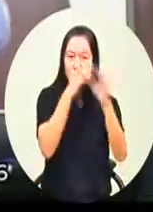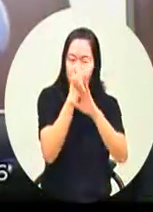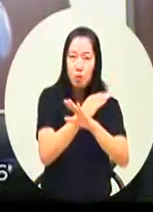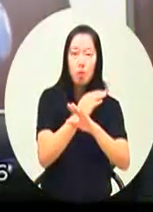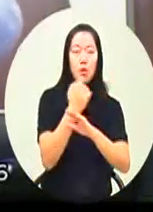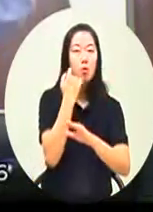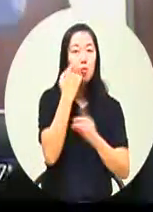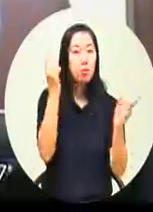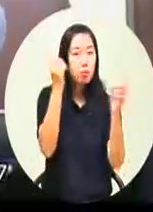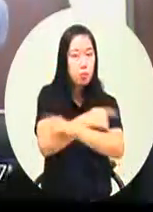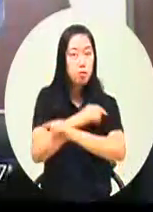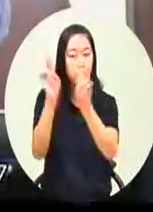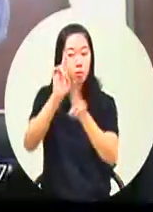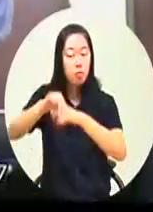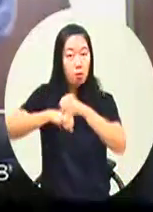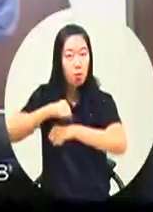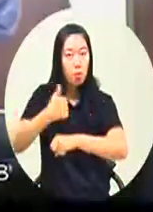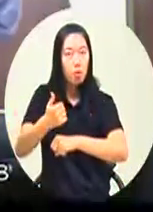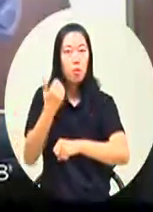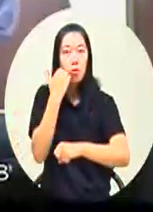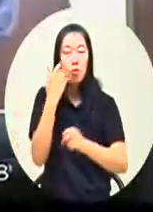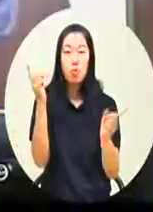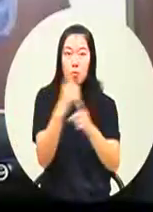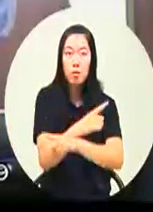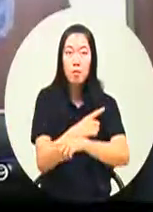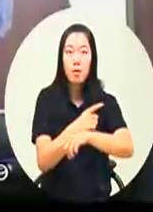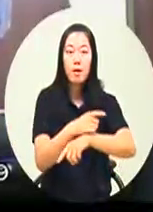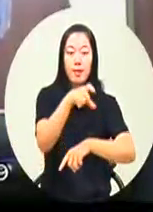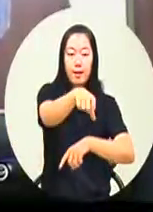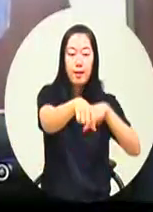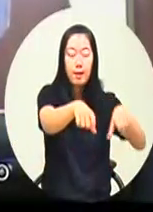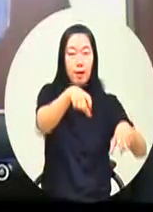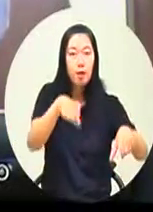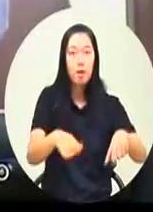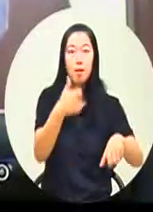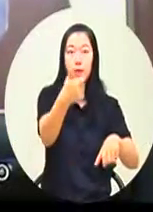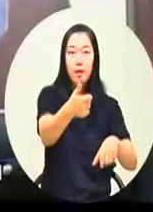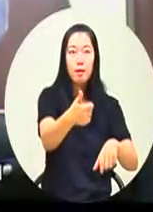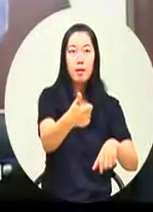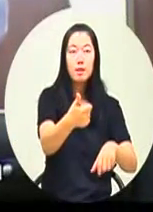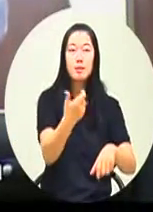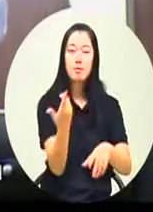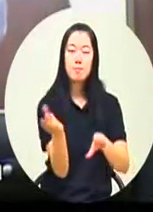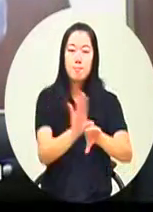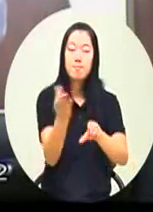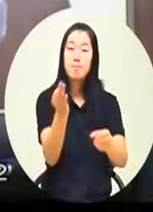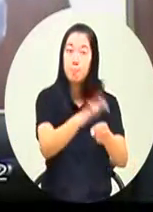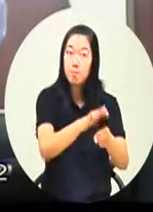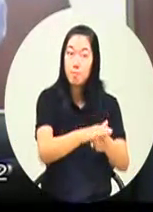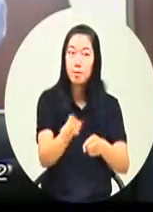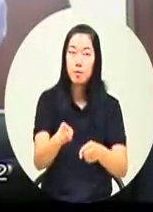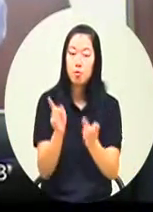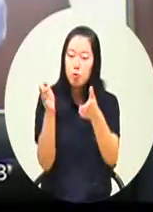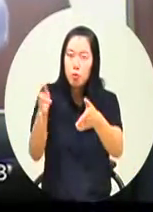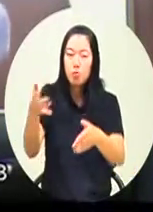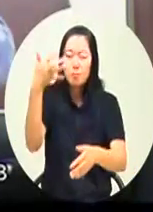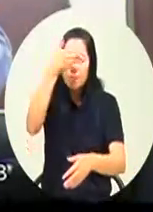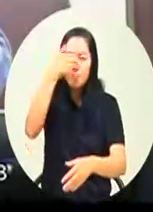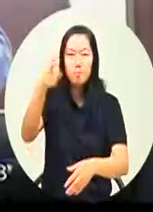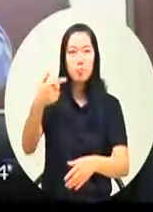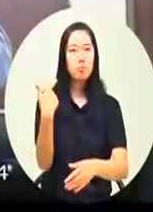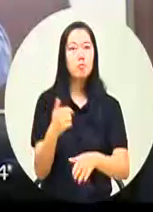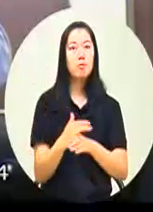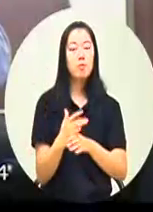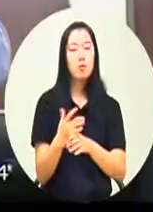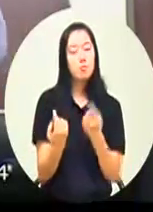后，我希望它如果有三轮，那更好啊。因为可以加码补助啊，三轮呢，对现在人看老人化社会啊，相对是安